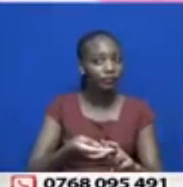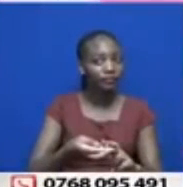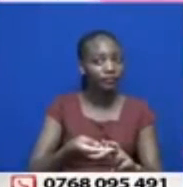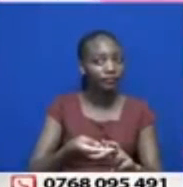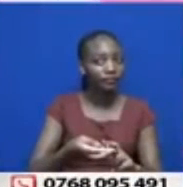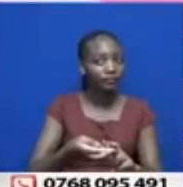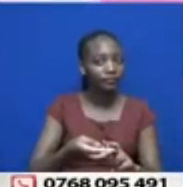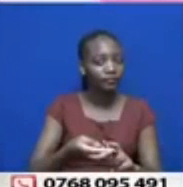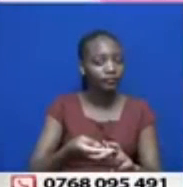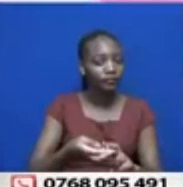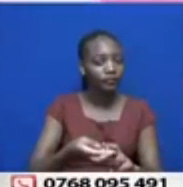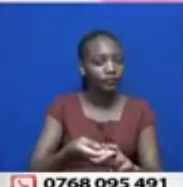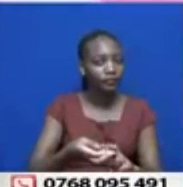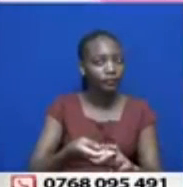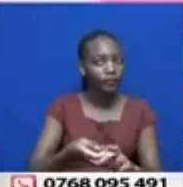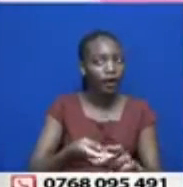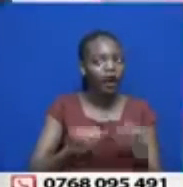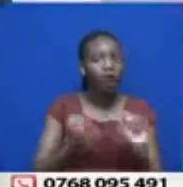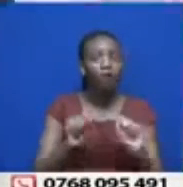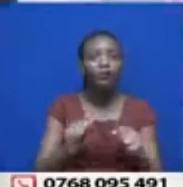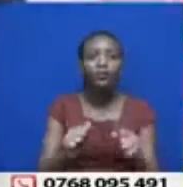unazidi kuwa mbaya